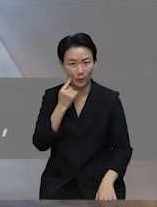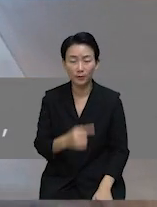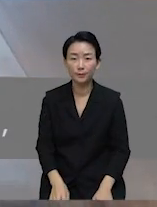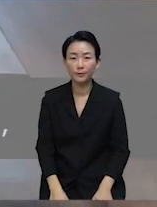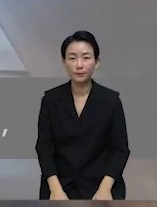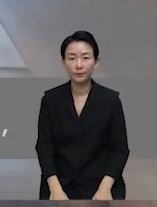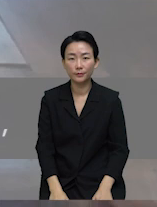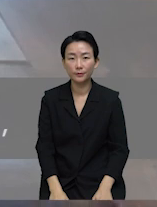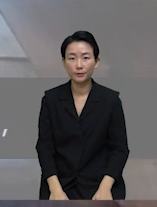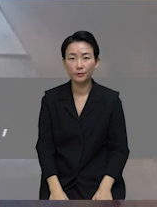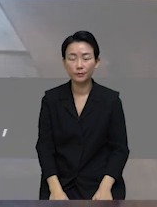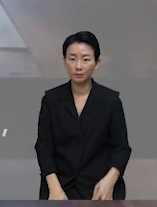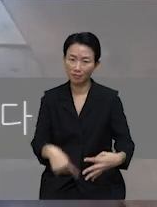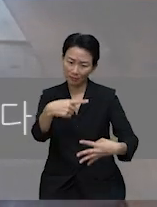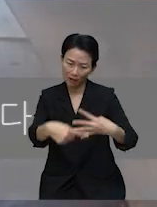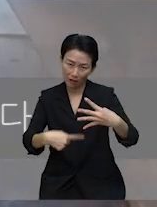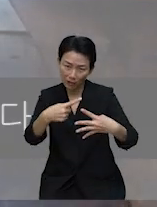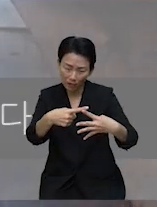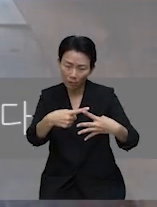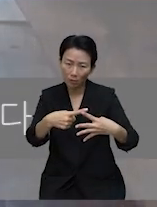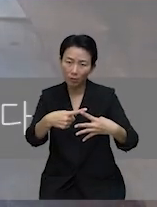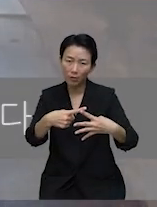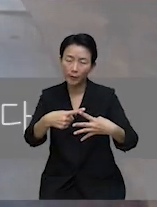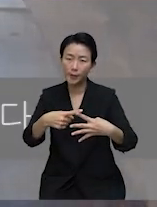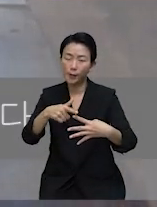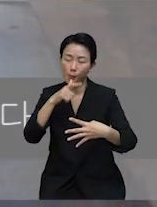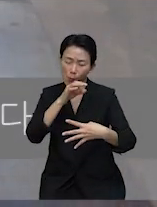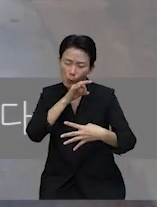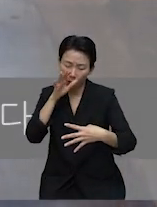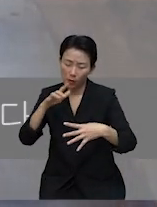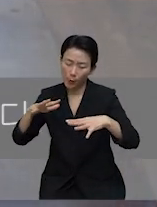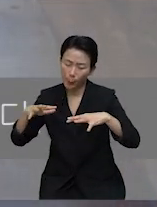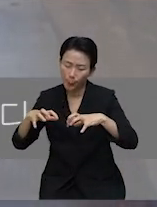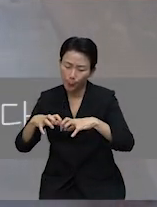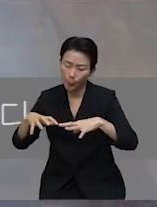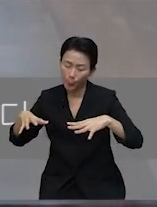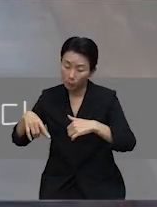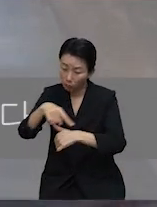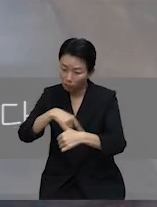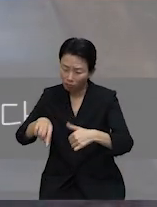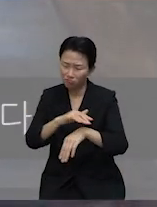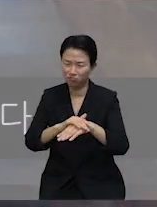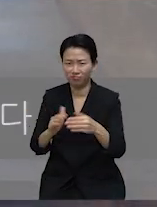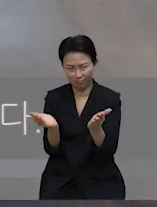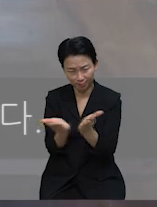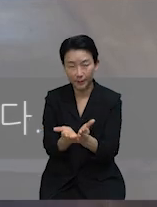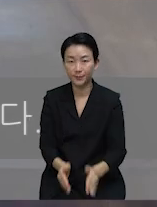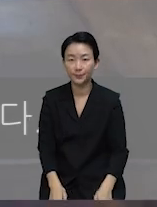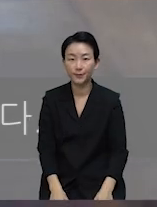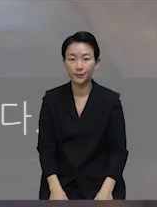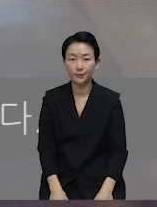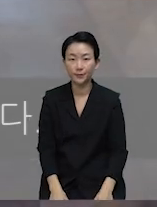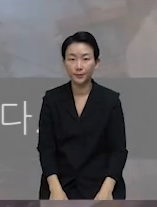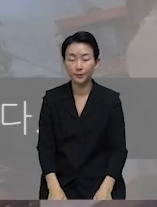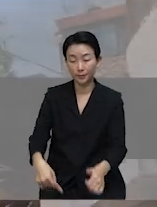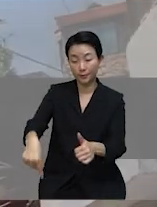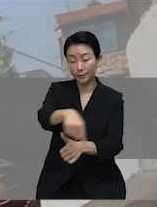고유한 마루깔기 유형으로 사계절이 뚜렷하고 건조와 수축이 심한 한국 기후에